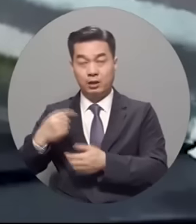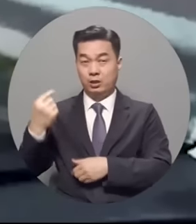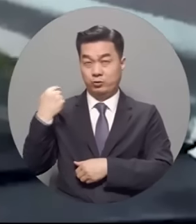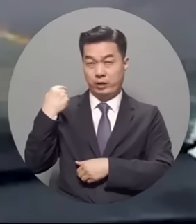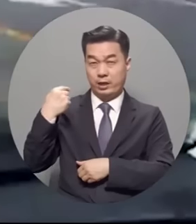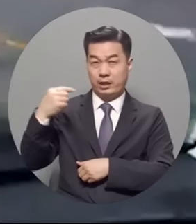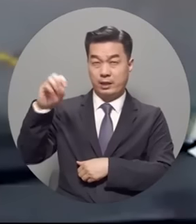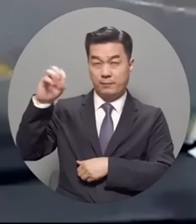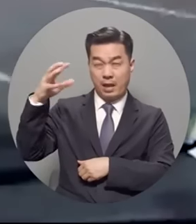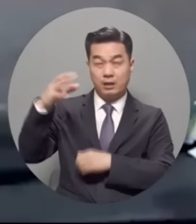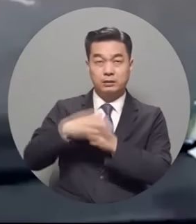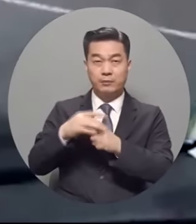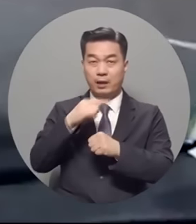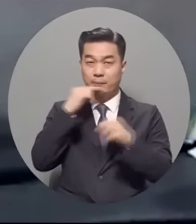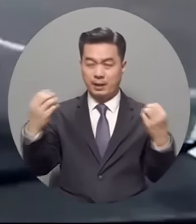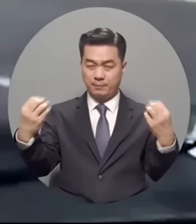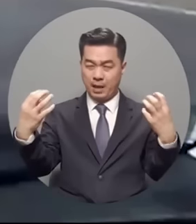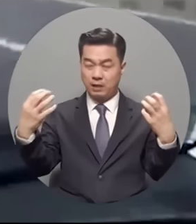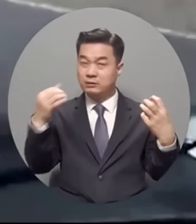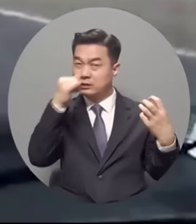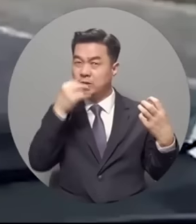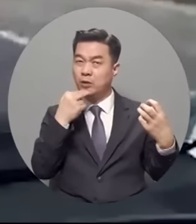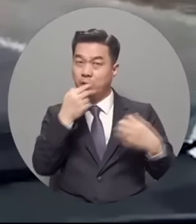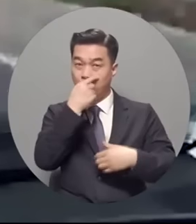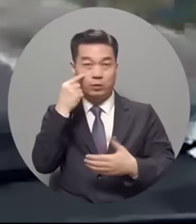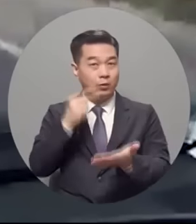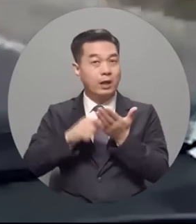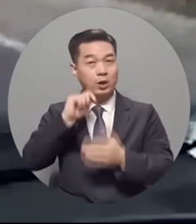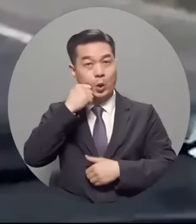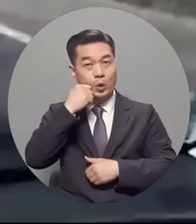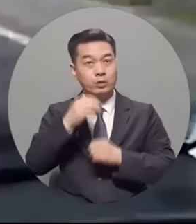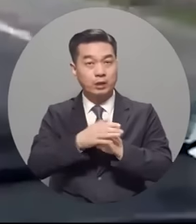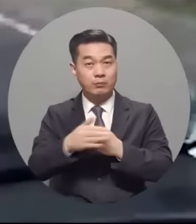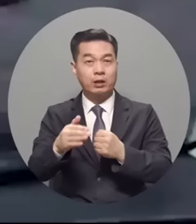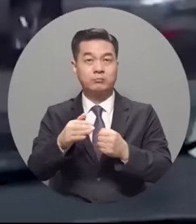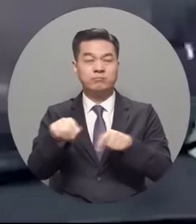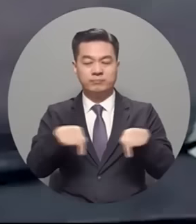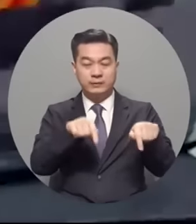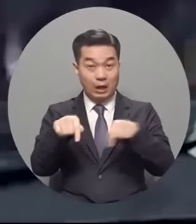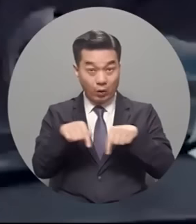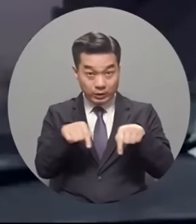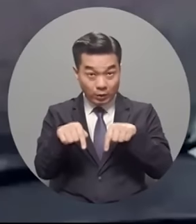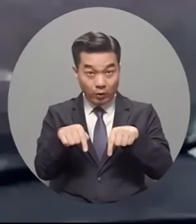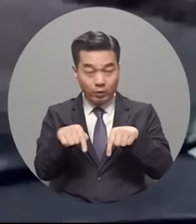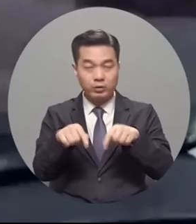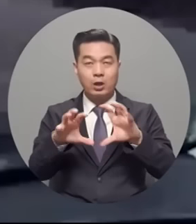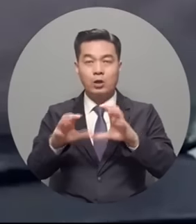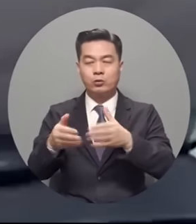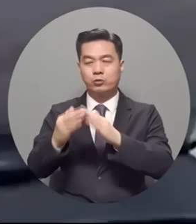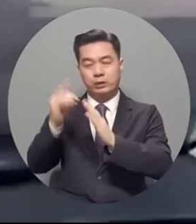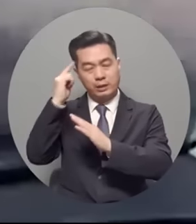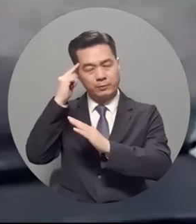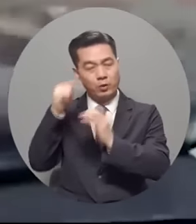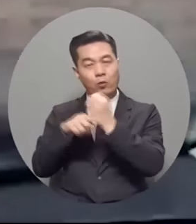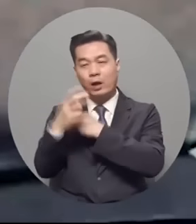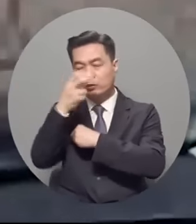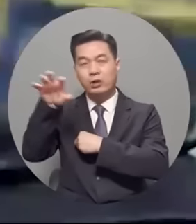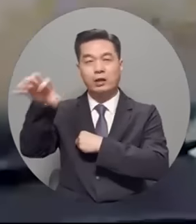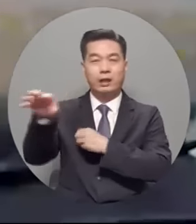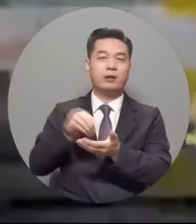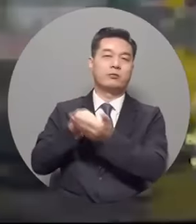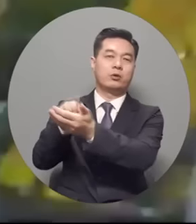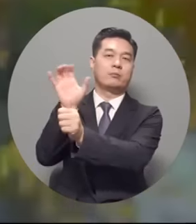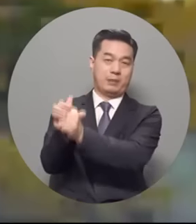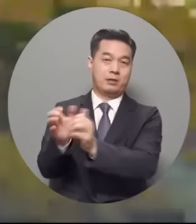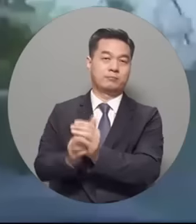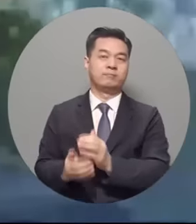반사돼 브레이크 등이 들어왔는지 확인이 어렵다며 사고 기록 장치 감정을 국과수에 의뢰했습니다. MBC 뉴스